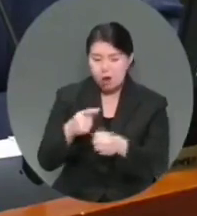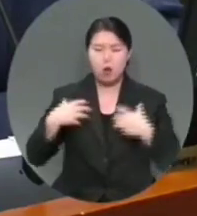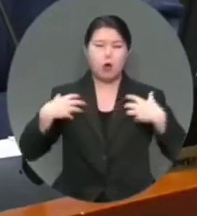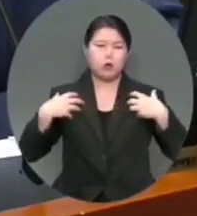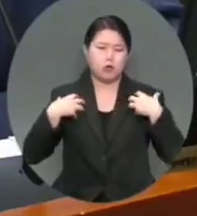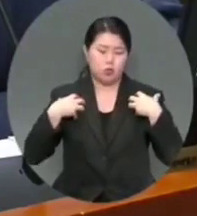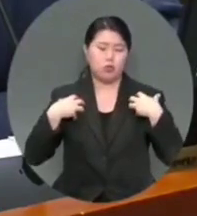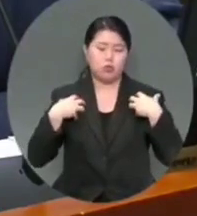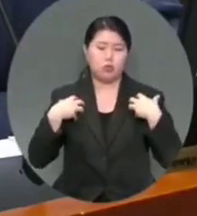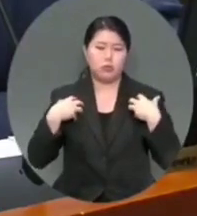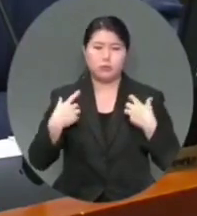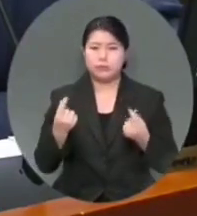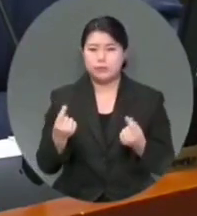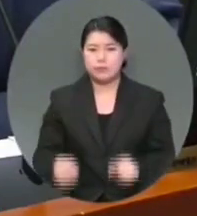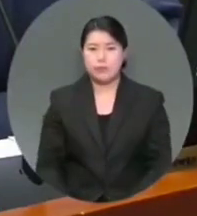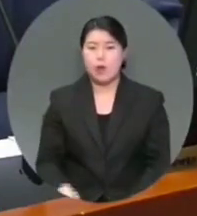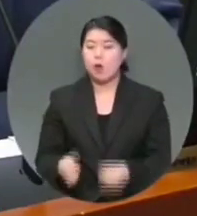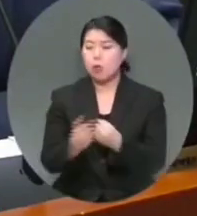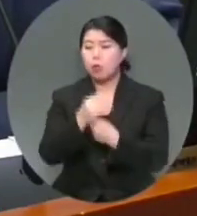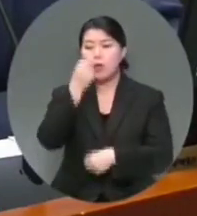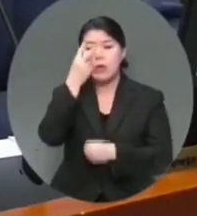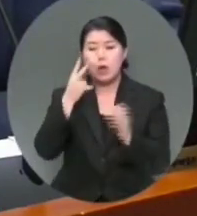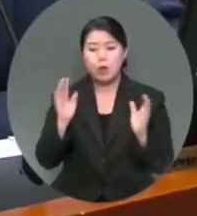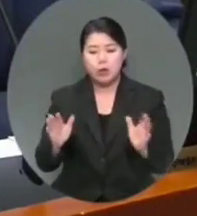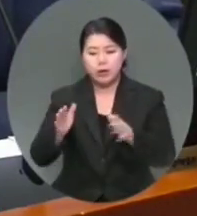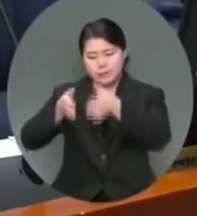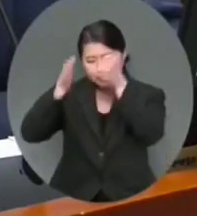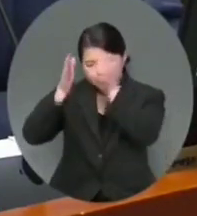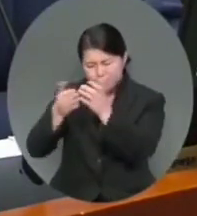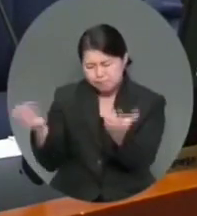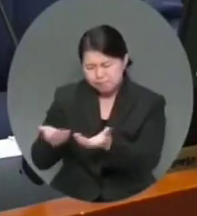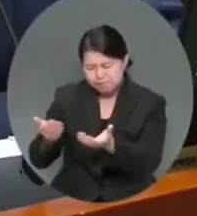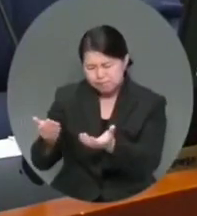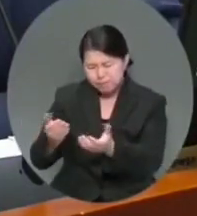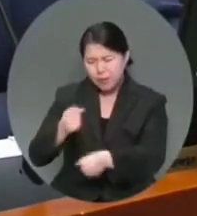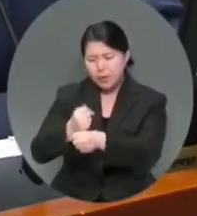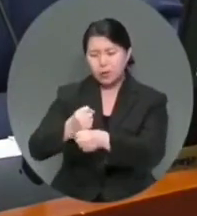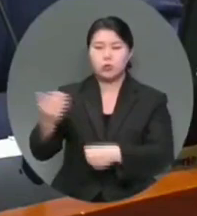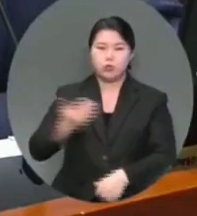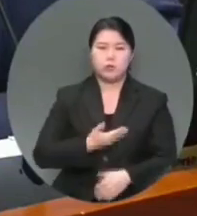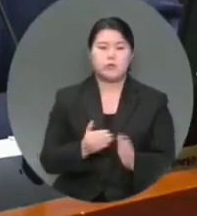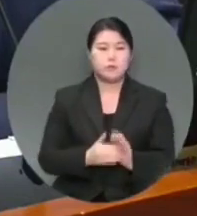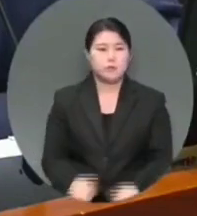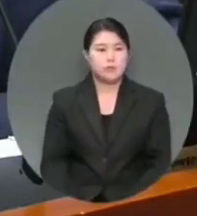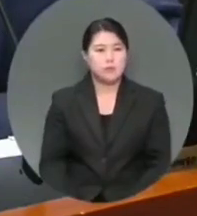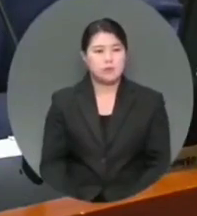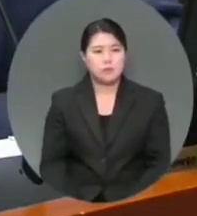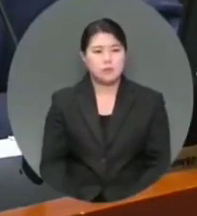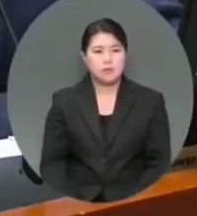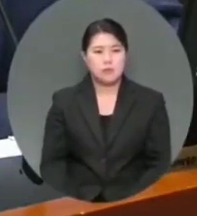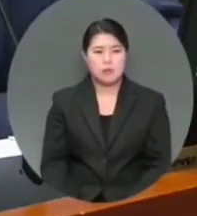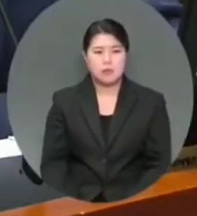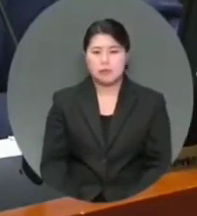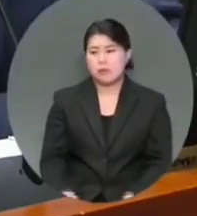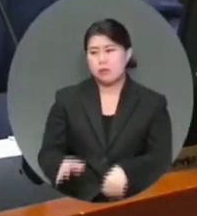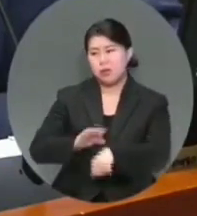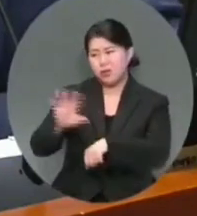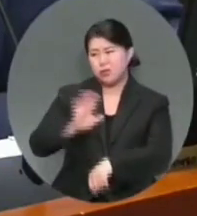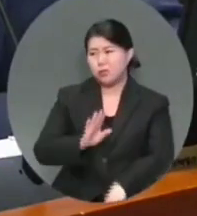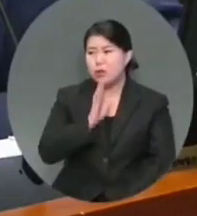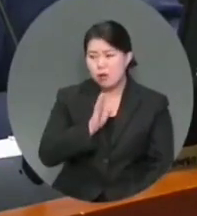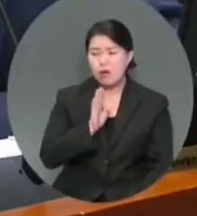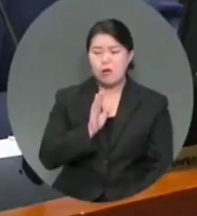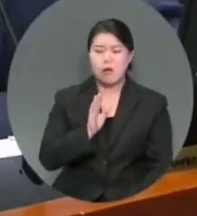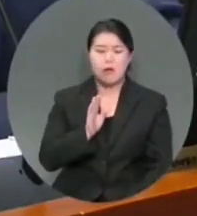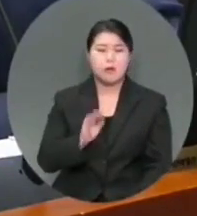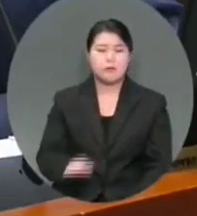그래서 2개월 동안 집중 작업해서 만들어서 국회에 지금 자 그래서 그 예산이 좀 졸속으로 진행됐다는 거 말씀을 드리는 거